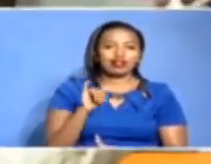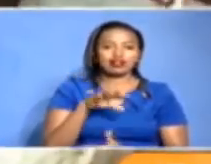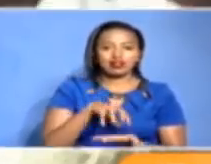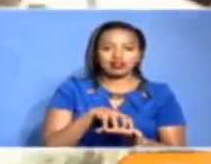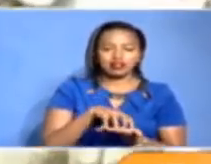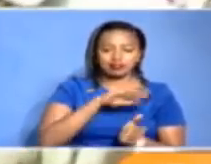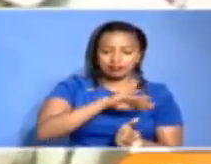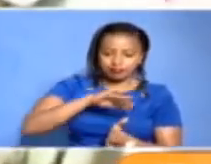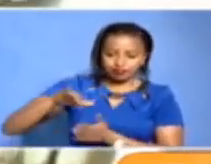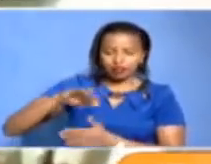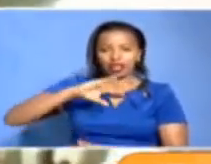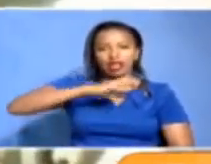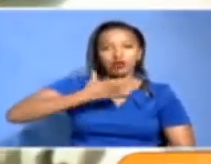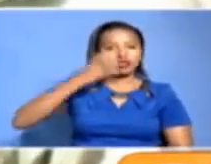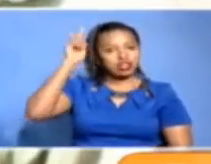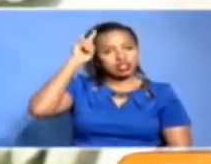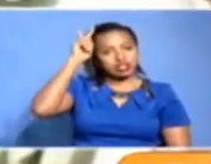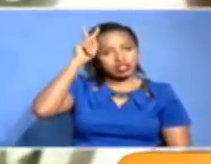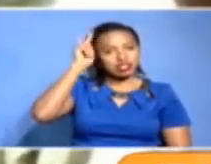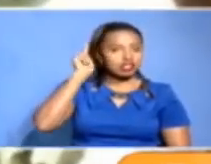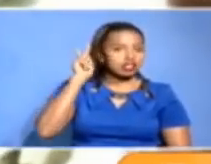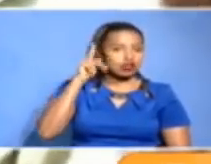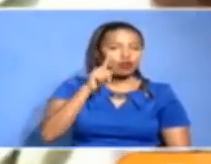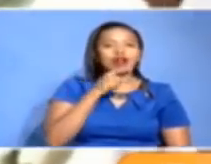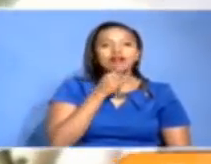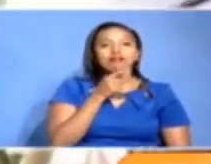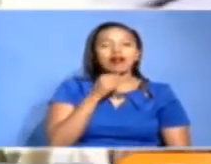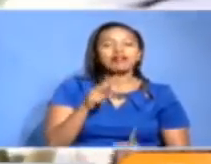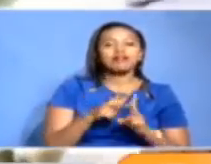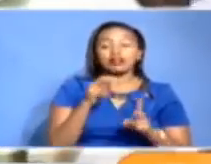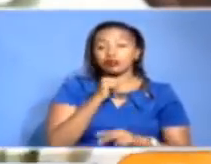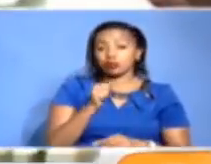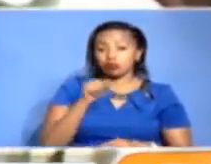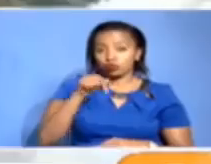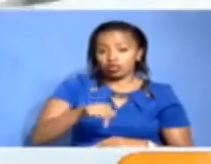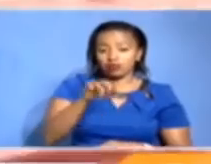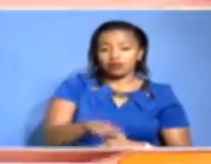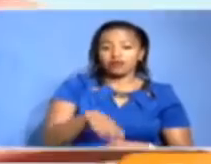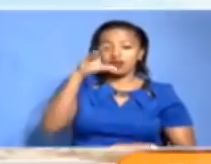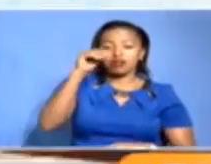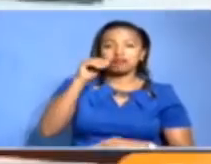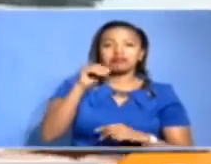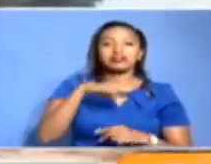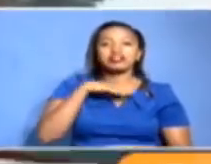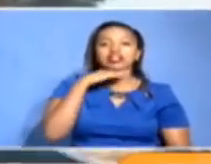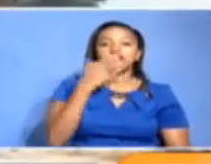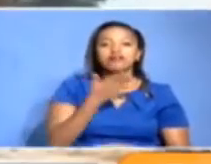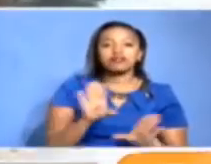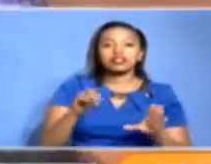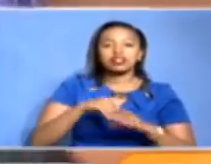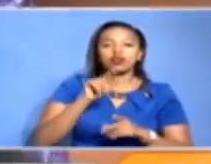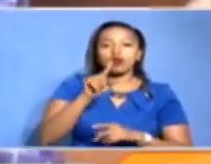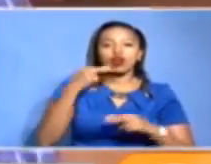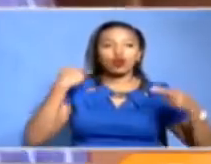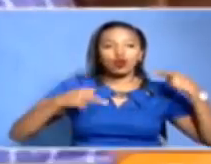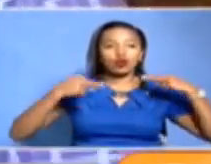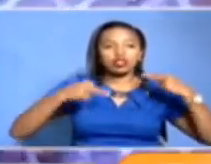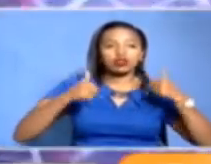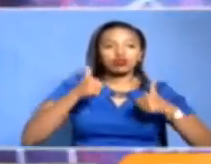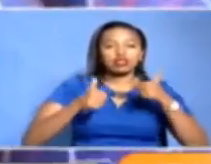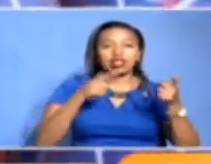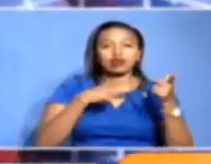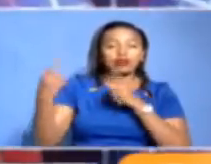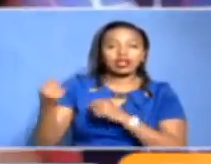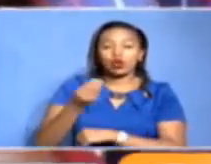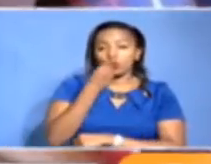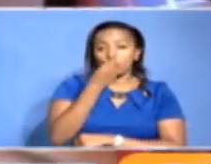Katika kaunti ya Kisii, mwanamume mmoja mwenye umri wa makamu hii leo amepatikana amefariki katika hoteli moja alikokuwa amekwenda kwa chakula cha